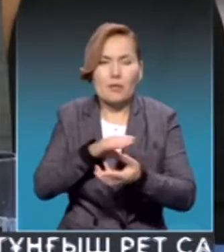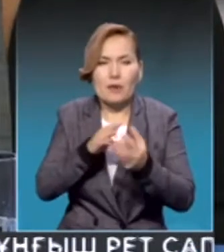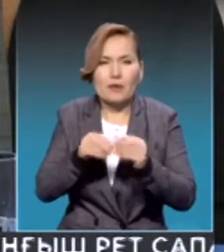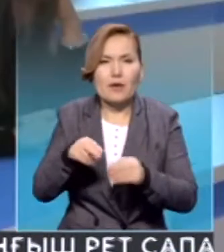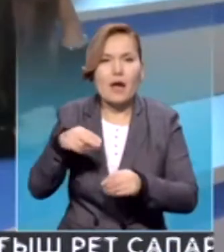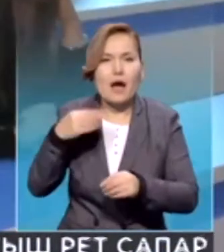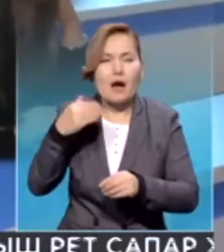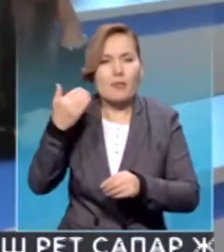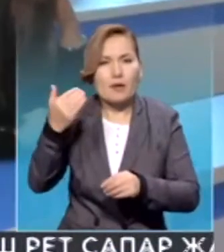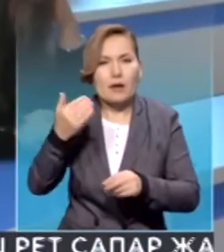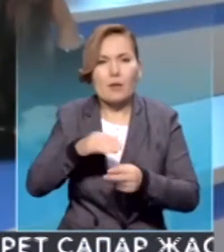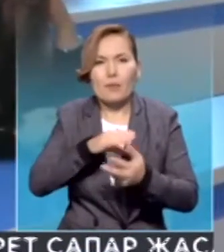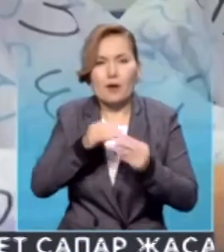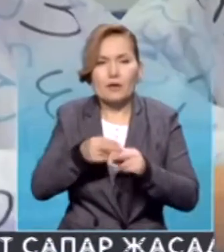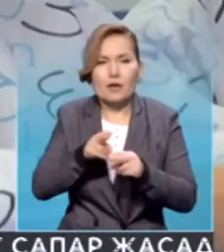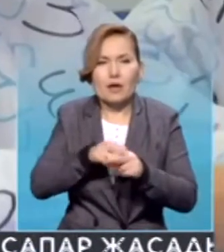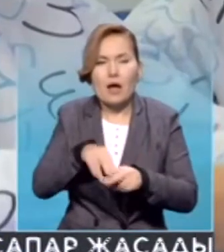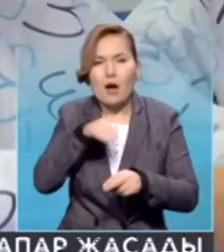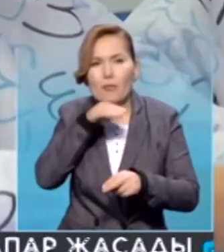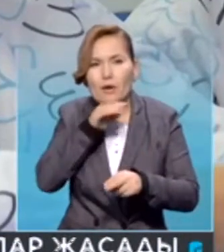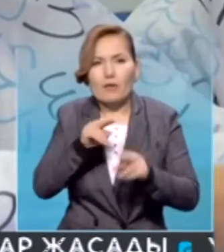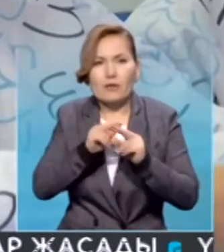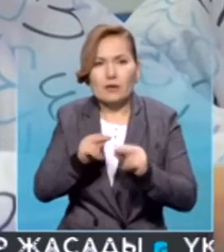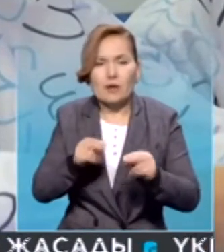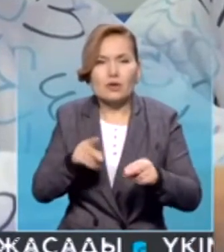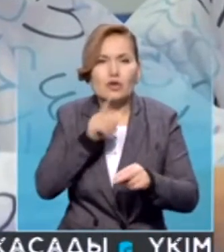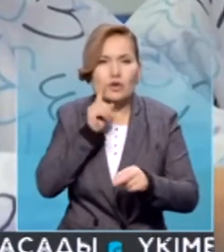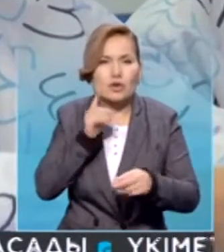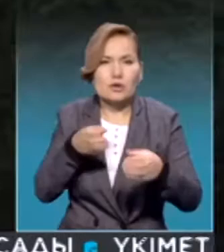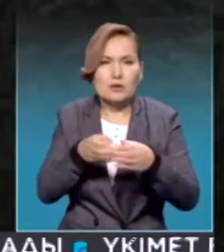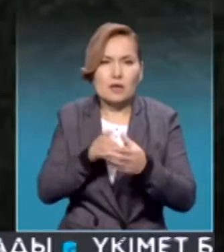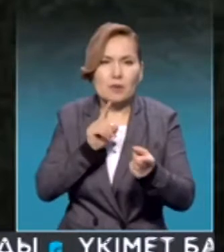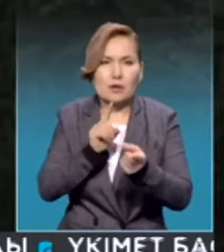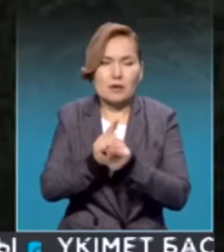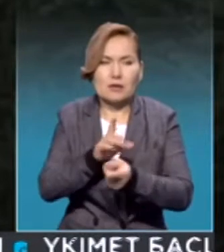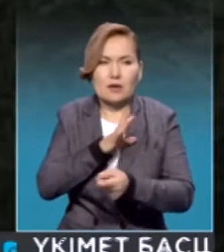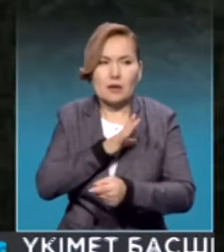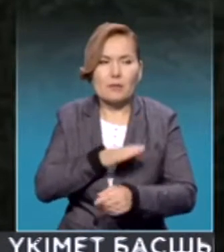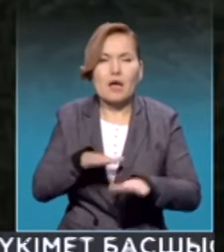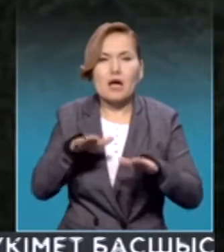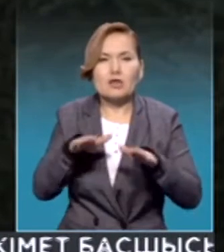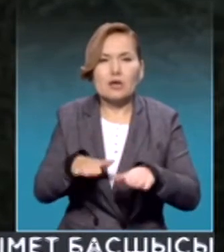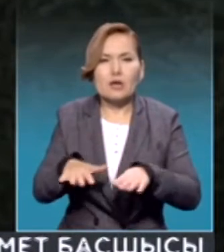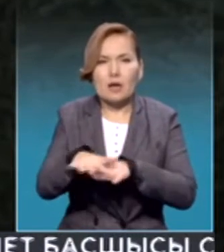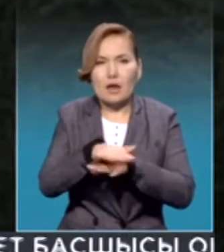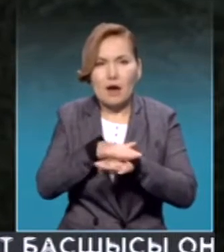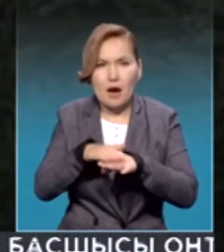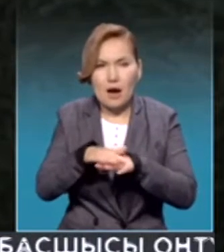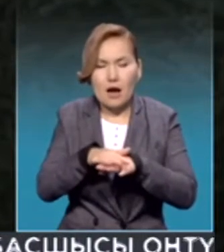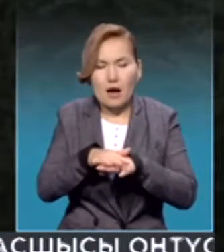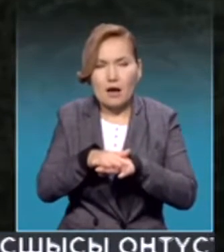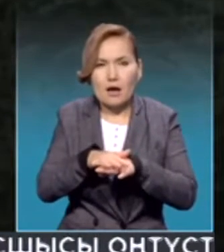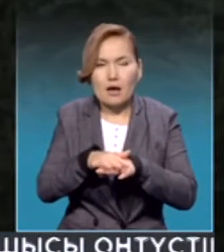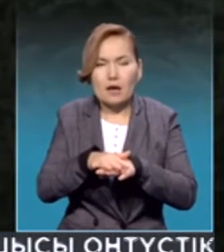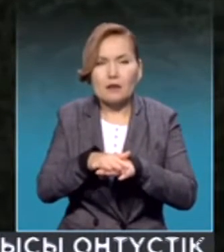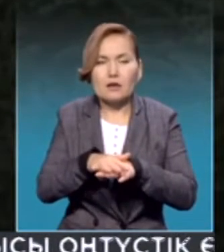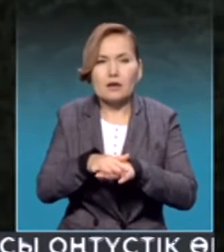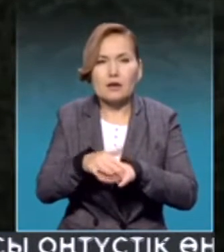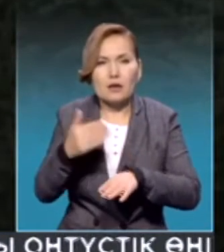резидент дәрігерлер және профессор оқытушылармен кездесті. Жергілікті халық көп жылдан бері аңсаған екен, біз өзіміз